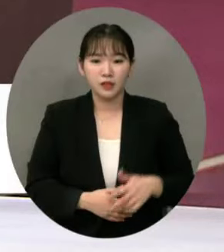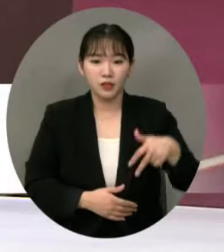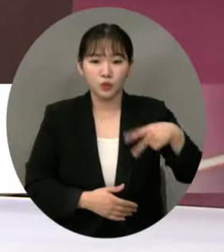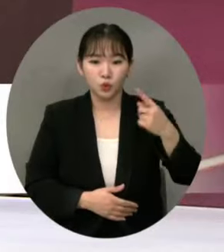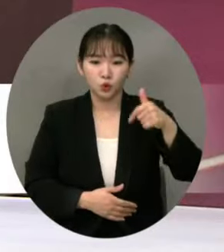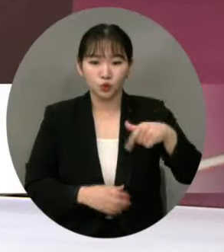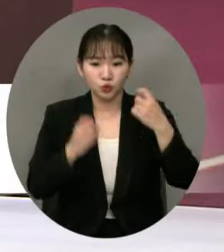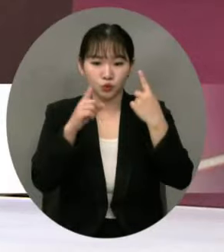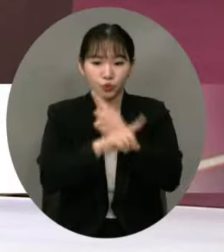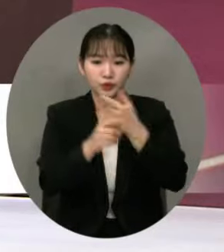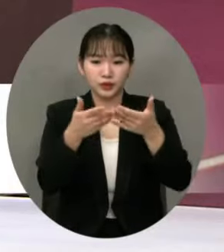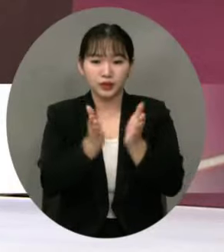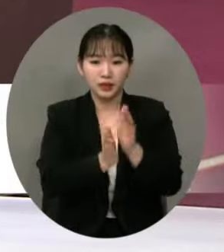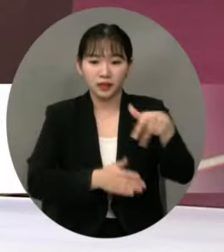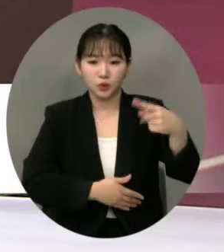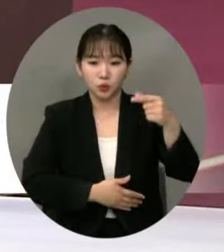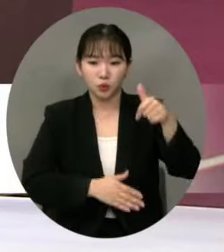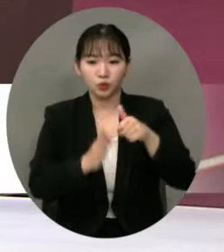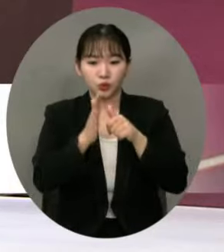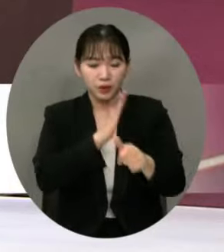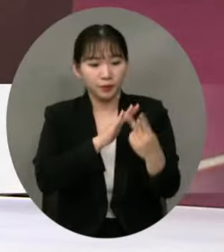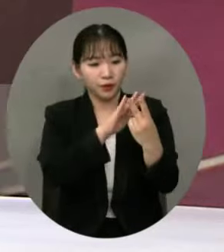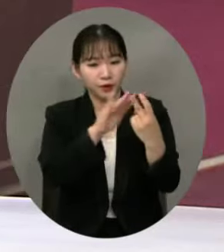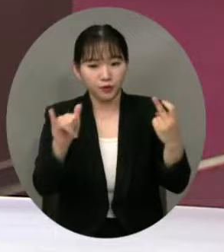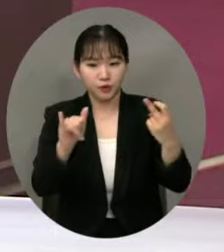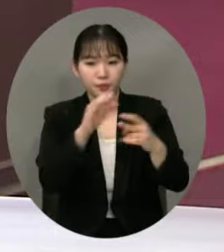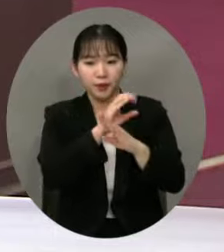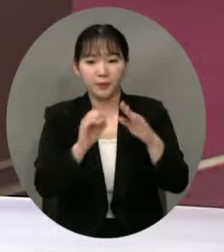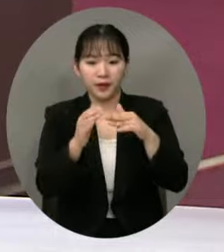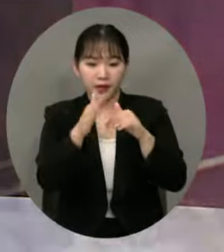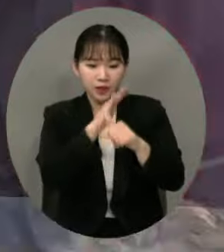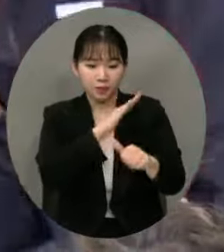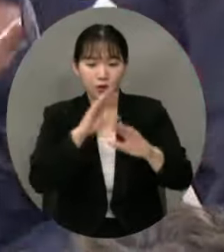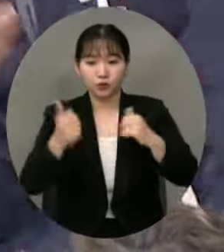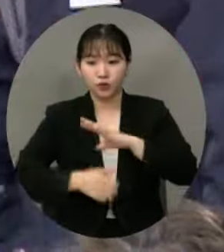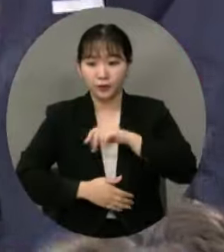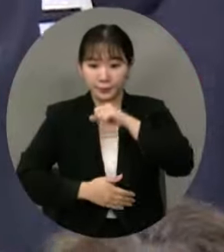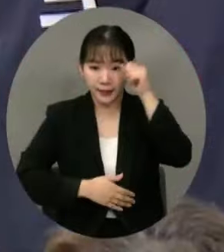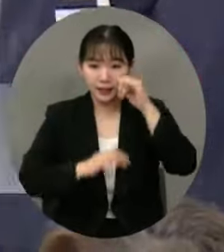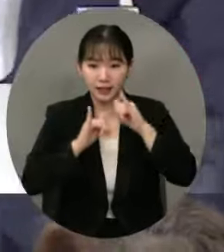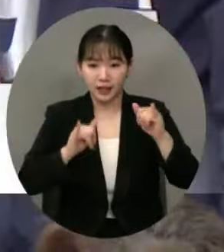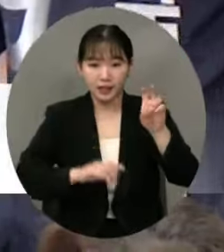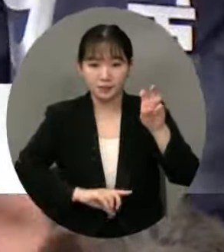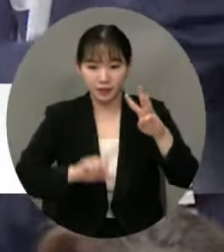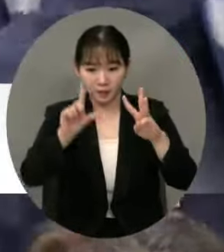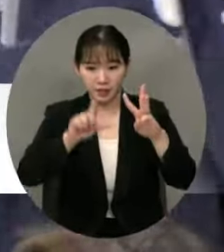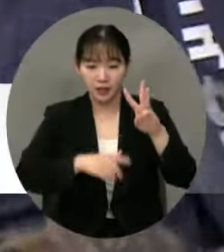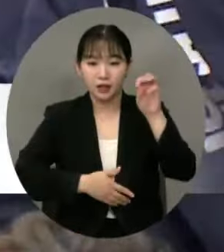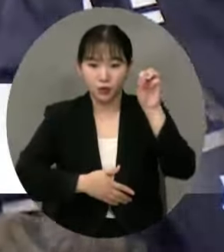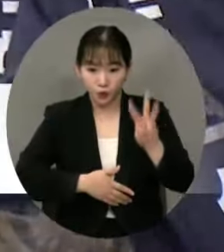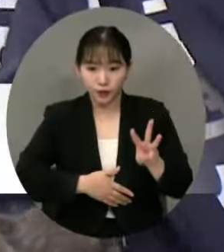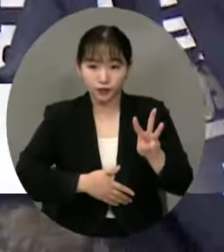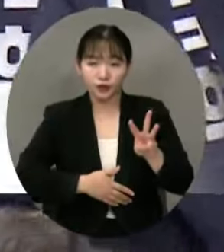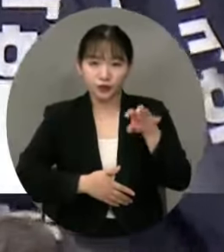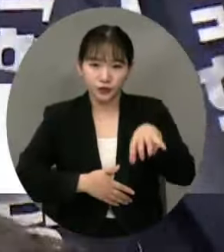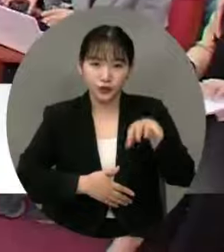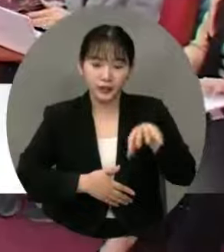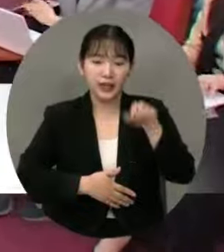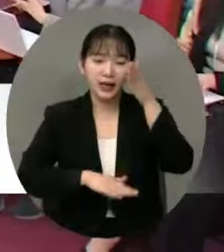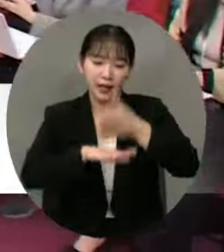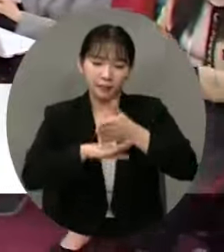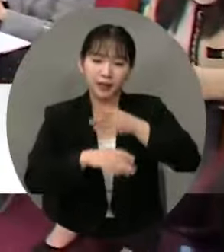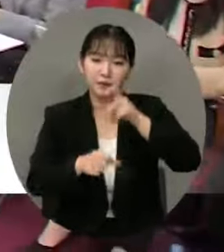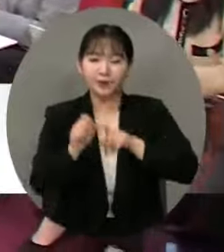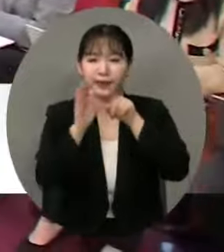조국 혁신당 조국 대표를 비롯한 12명의 비례대표 국회의원 당선인들이 오는 23일 광주를 감사